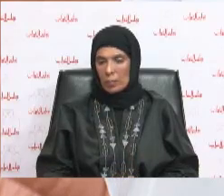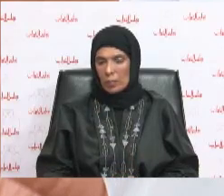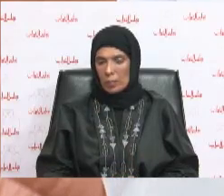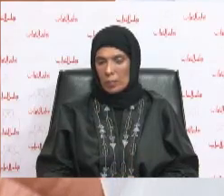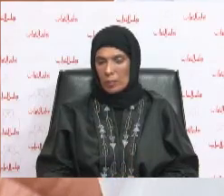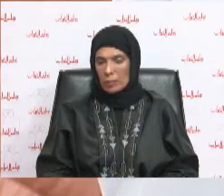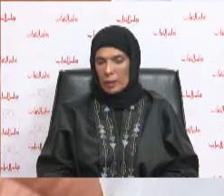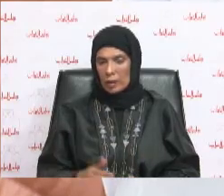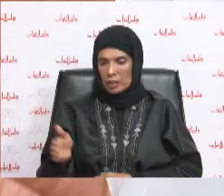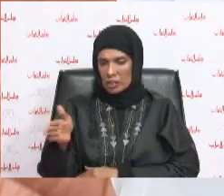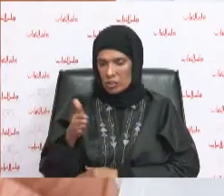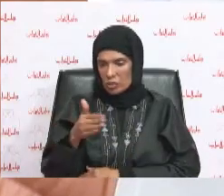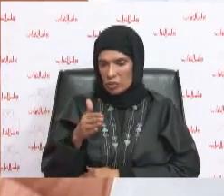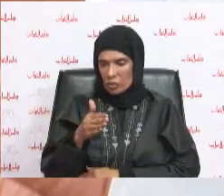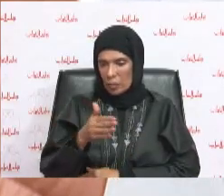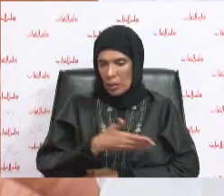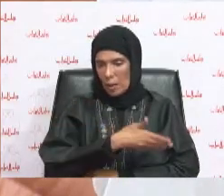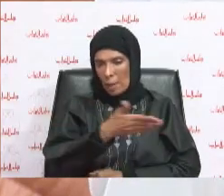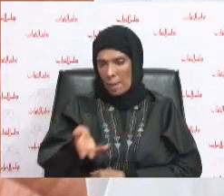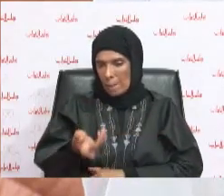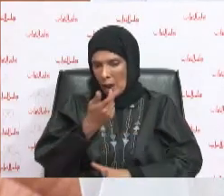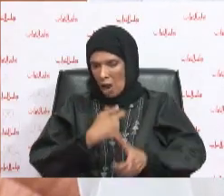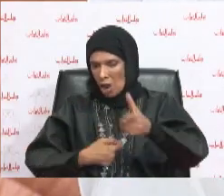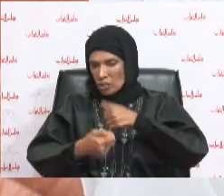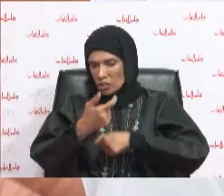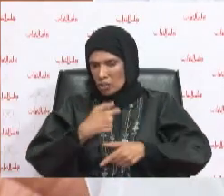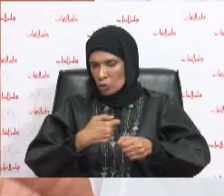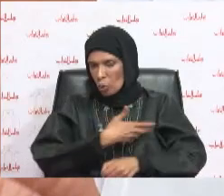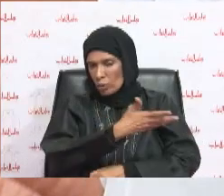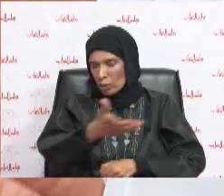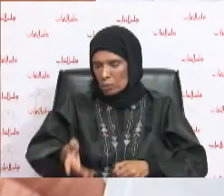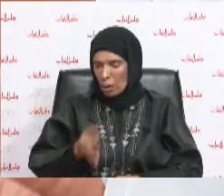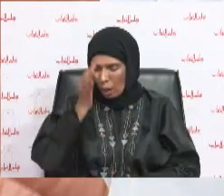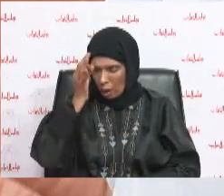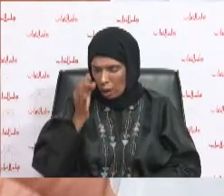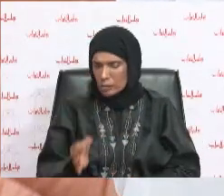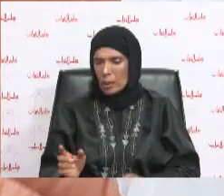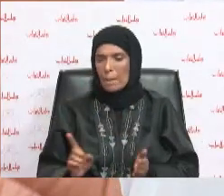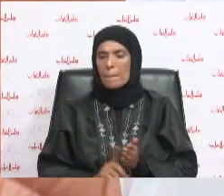الصيد الأسماك حصل فيه ما في يجب أن يلزم